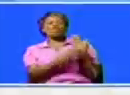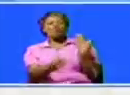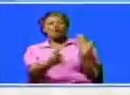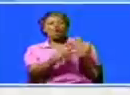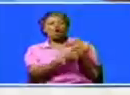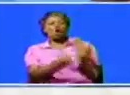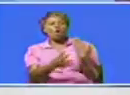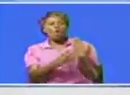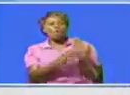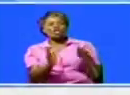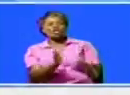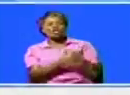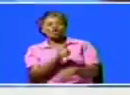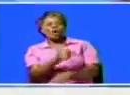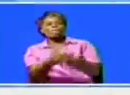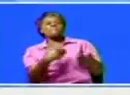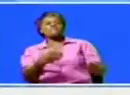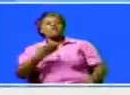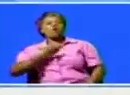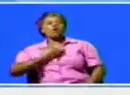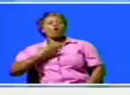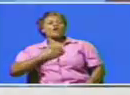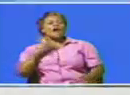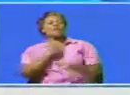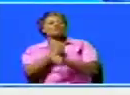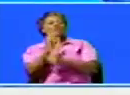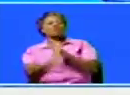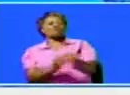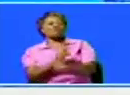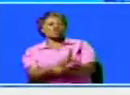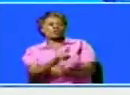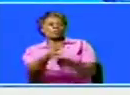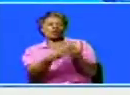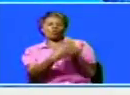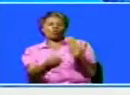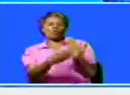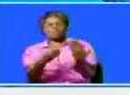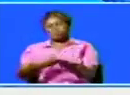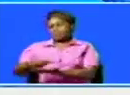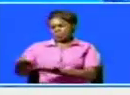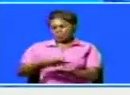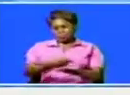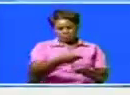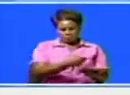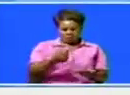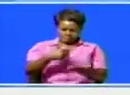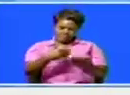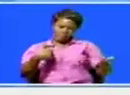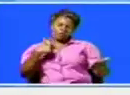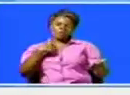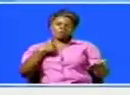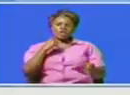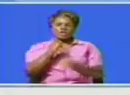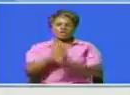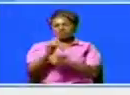nifanye video ya hii ngoma kabla ya mwenyewe aifanye. Wakaifanya, wakaanza kuiuza kabla mimi kufanya video